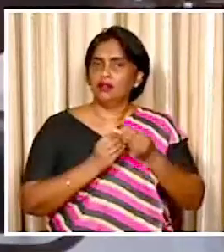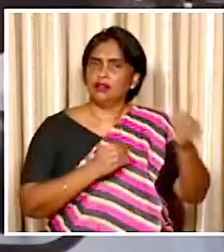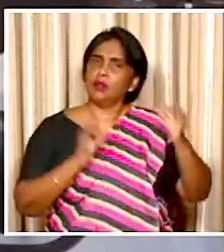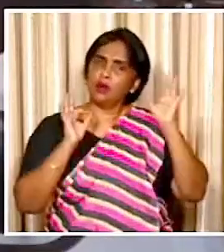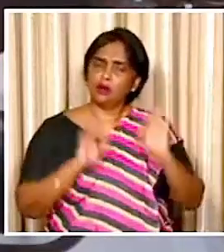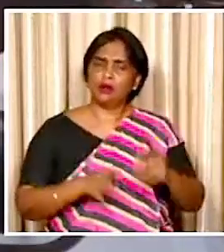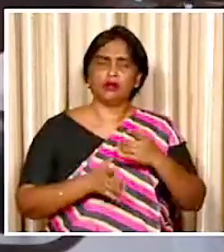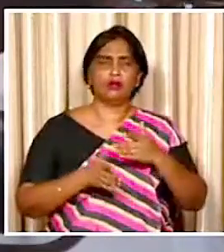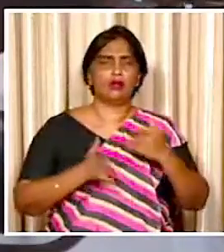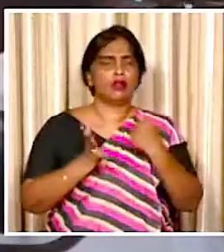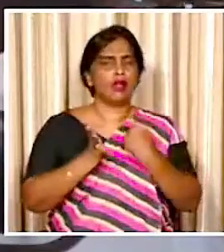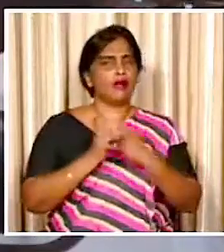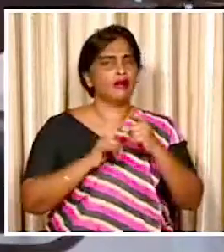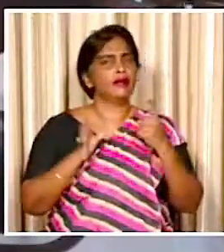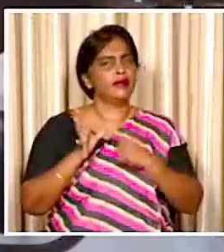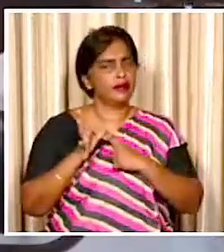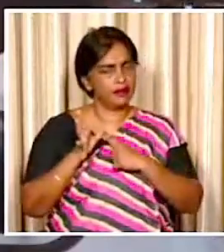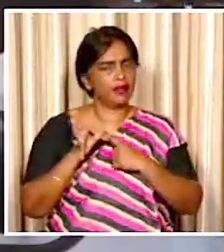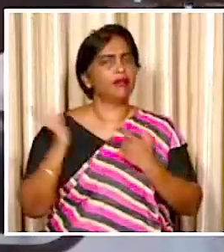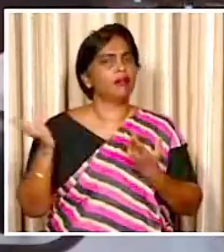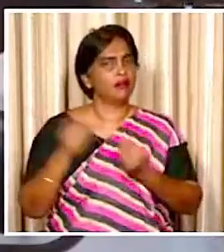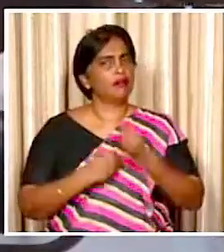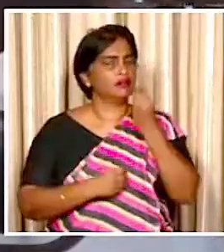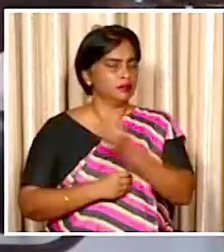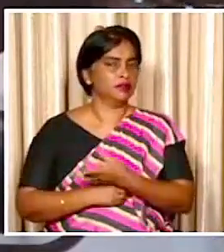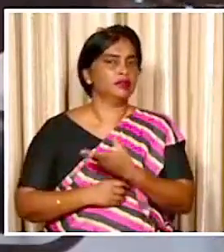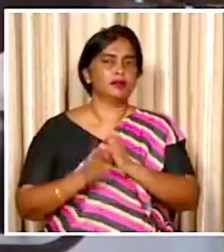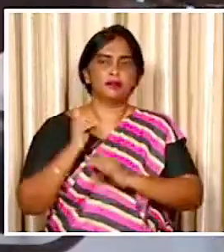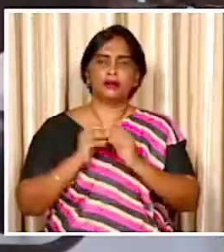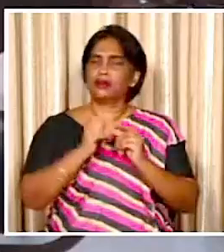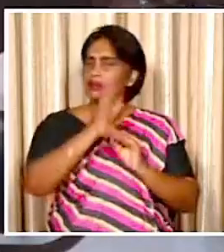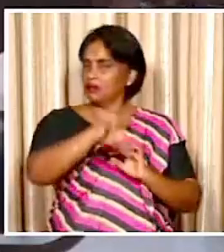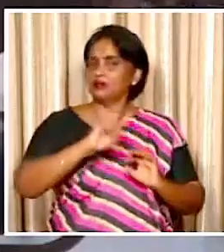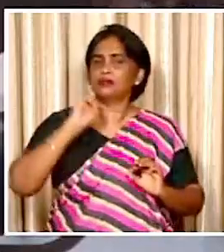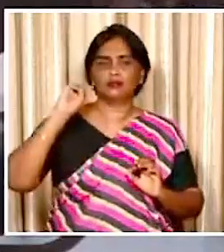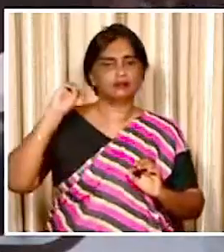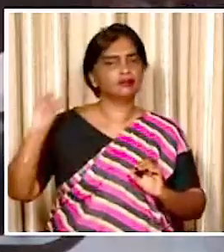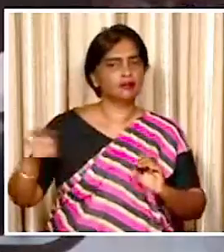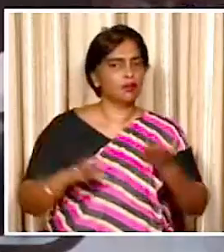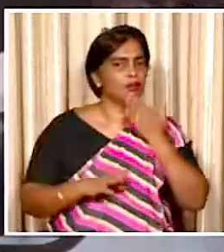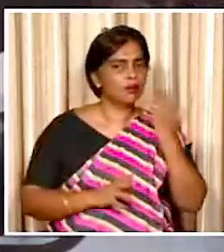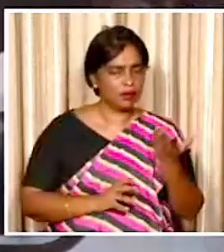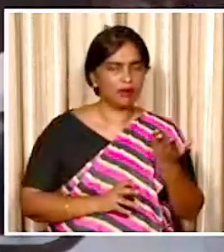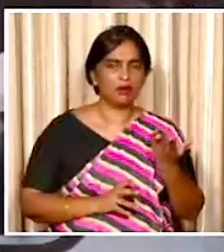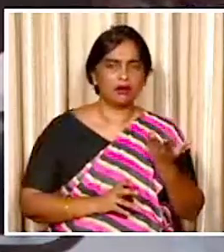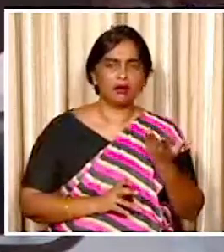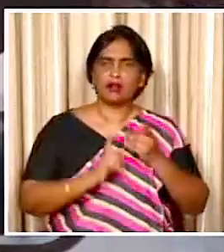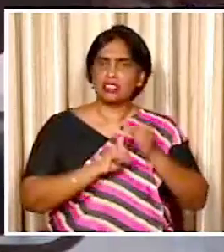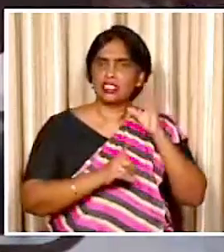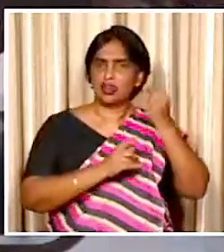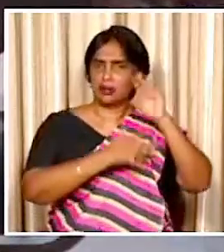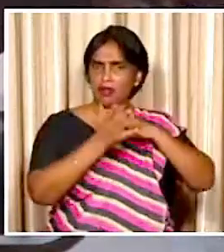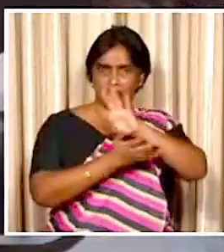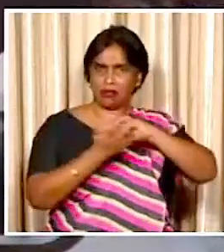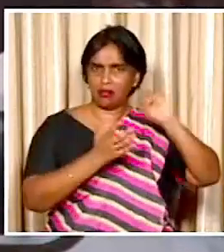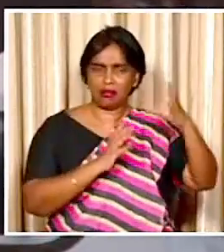ඉතින් මහමාර්ග අමාත්‍යංශයට පළාත් සභා පළාත්තල් අමාත්‍යංශයෙන් මාරු කරන්න තිබුණේ. ඒවා ඉන්නේ පාරවල් ටික හදන්න